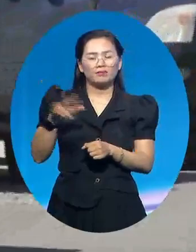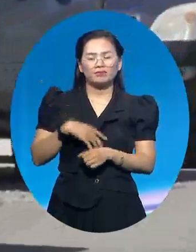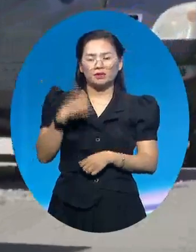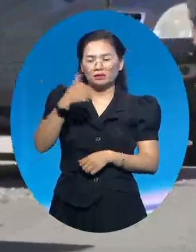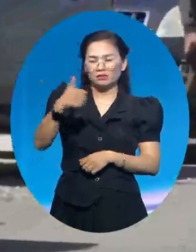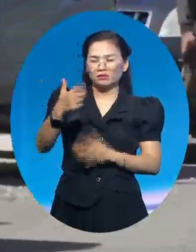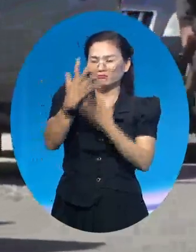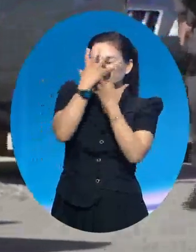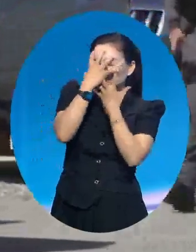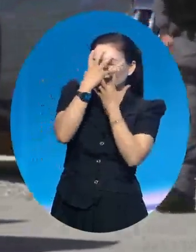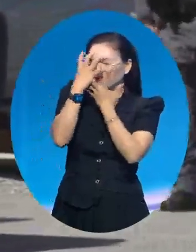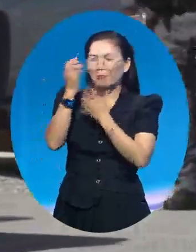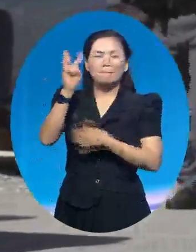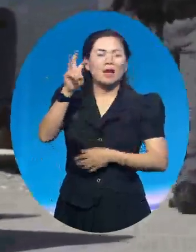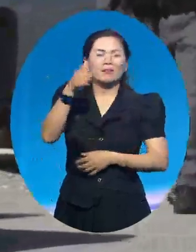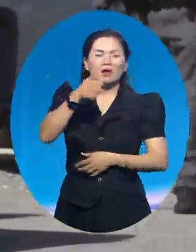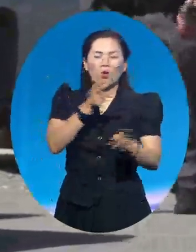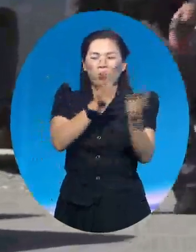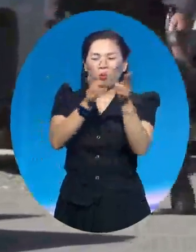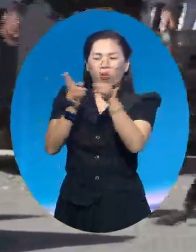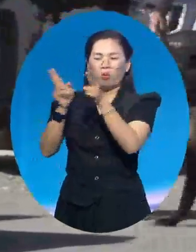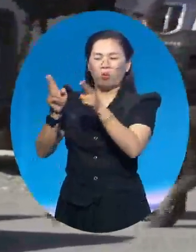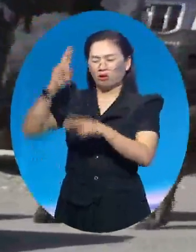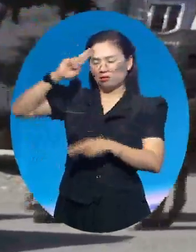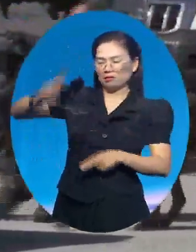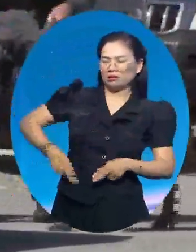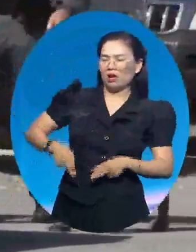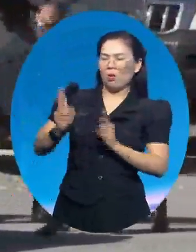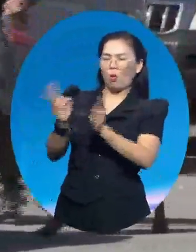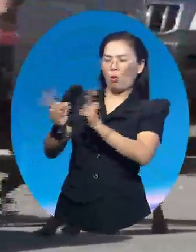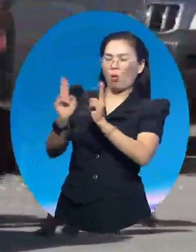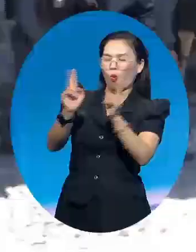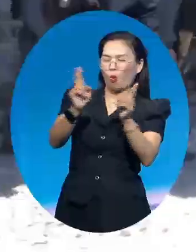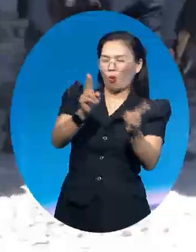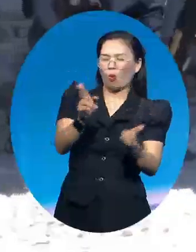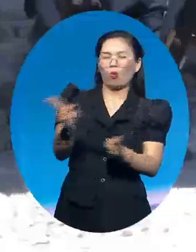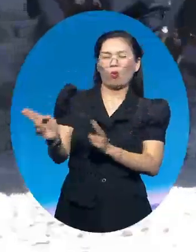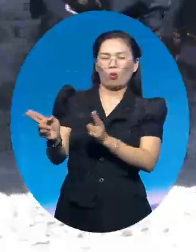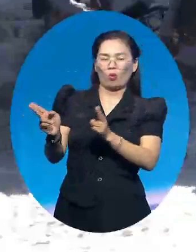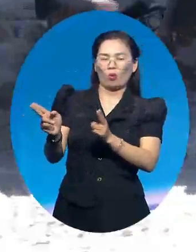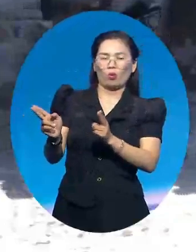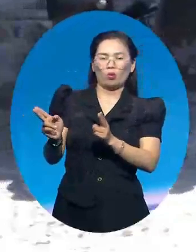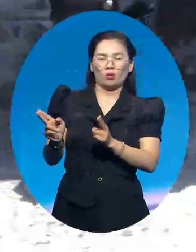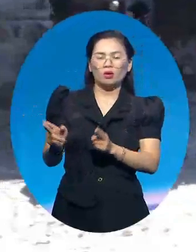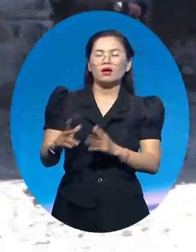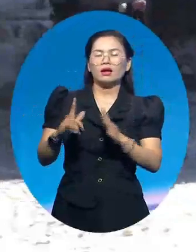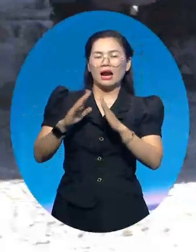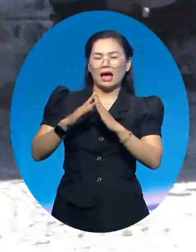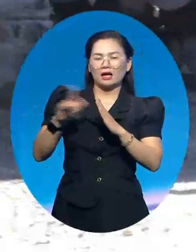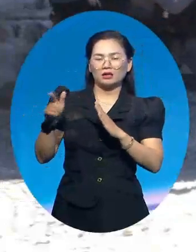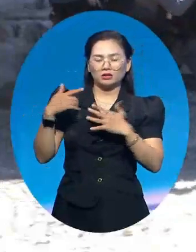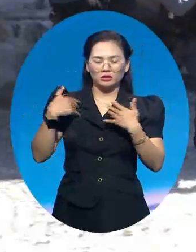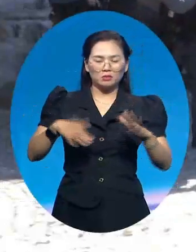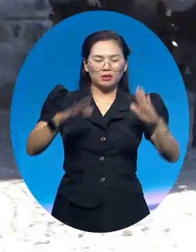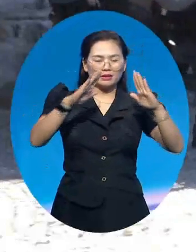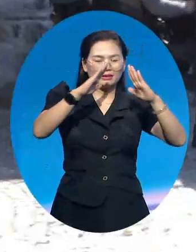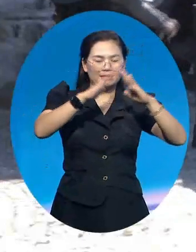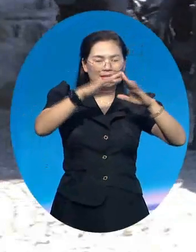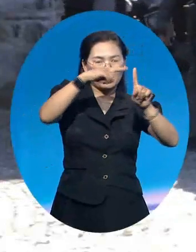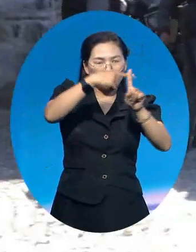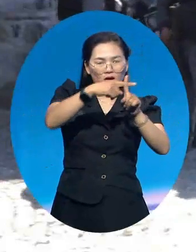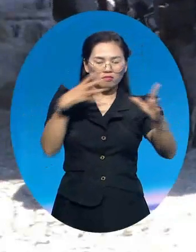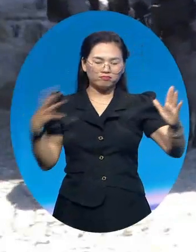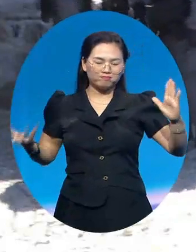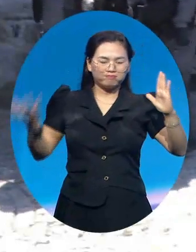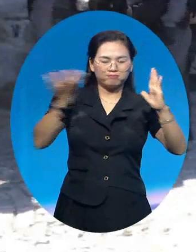người đeo mặt nạ đã nổ súng vào một đội tuần tra của cảnh sát Kosovo gần làng Banska. Sau đó, họ xông vào một nhà thờ chính thống giáo